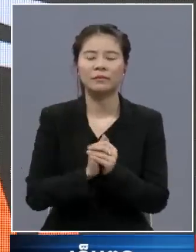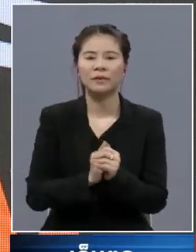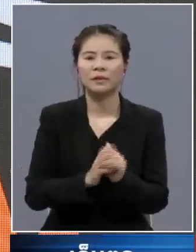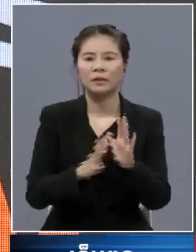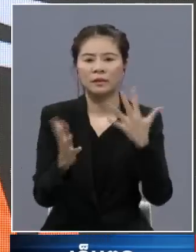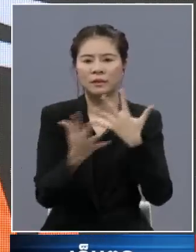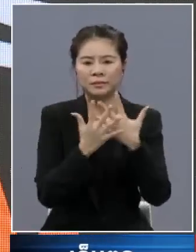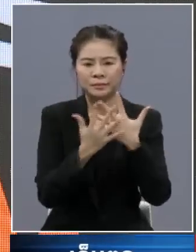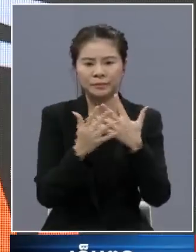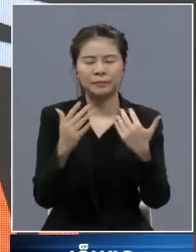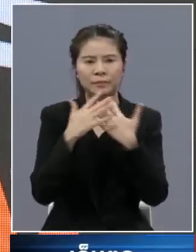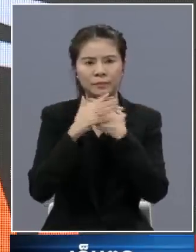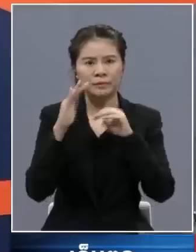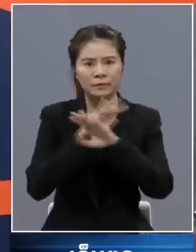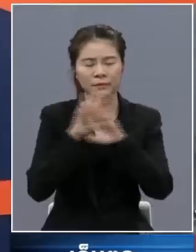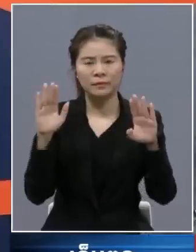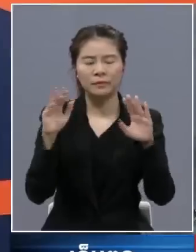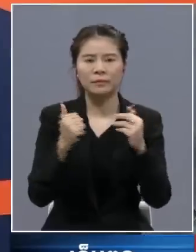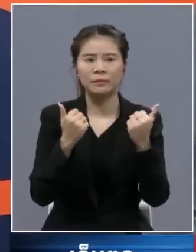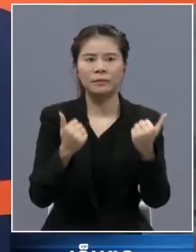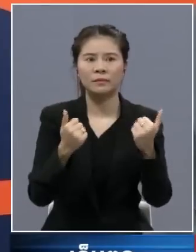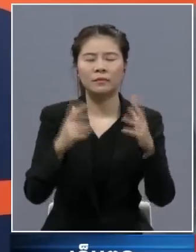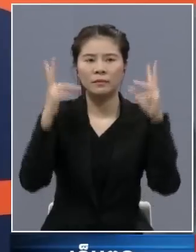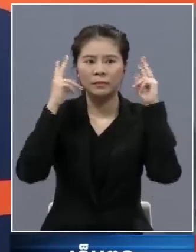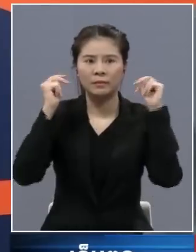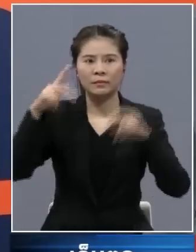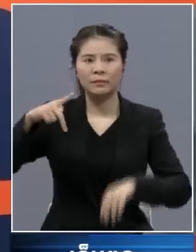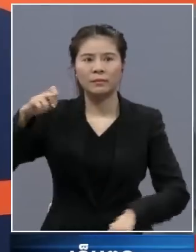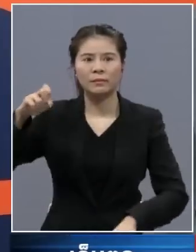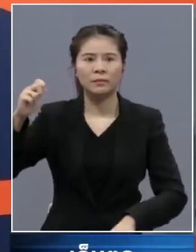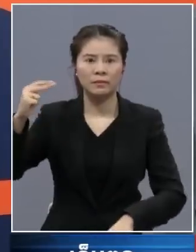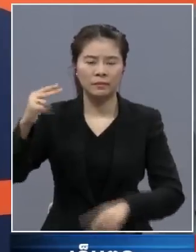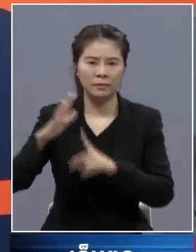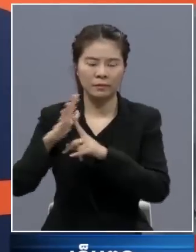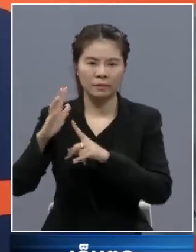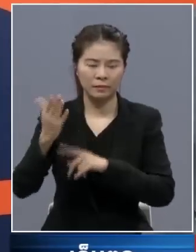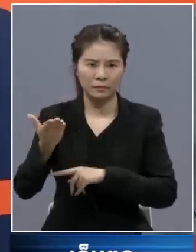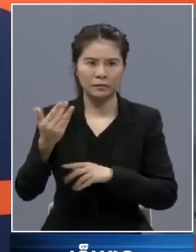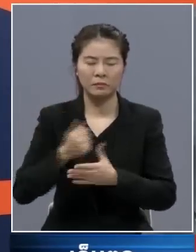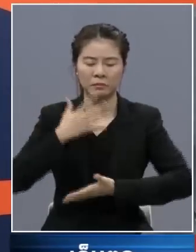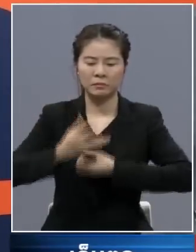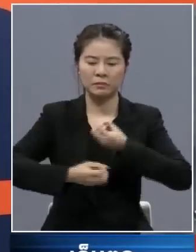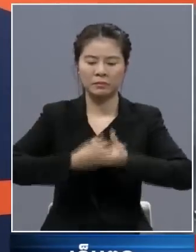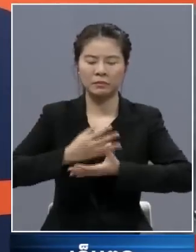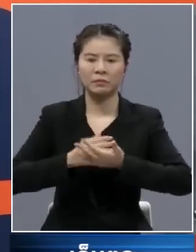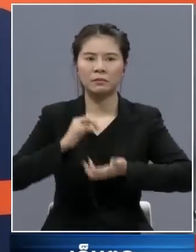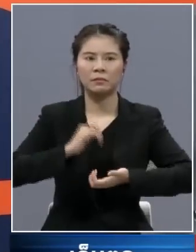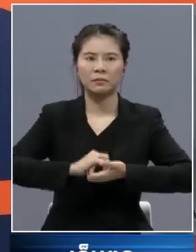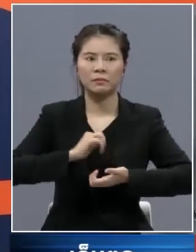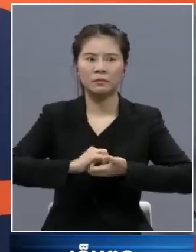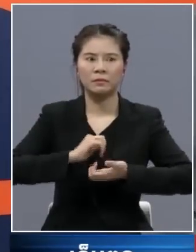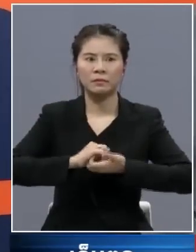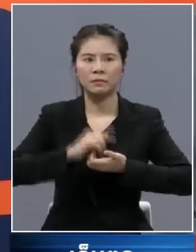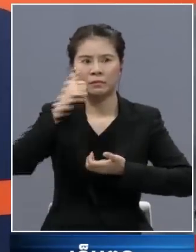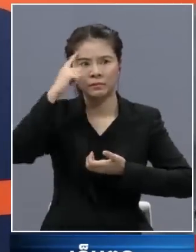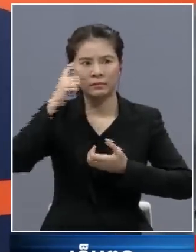านักข่าวเอาเรื่องนี้ไปถามคุณพิธาครับว่าความไม่พอใจของคุณปิยบุตรที่แสดงความคิดเห็นในเรื่องของ MOU เนี่ยมี